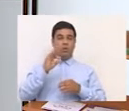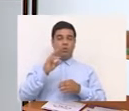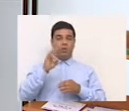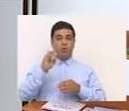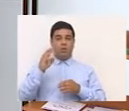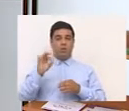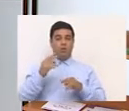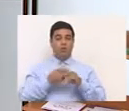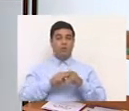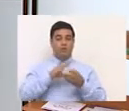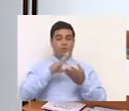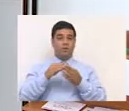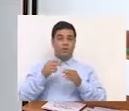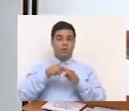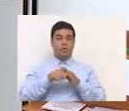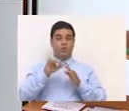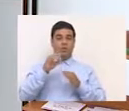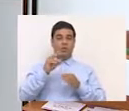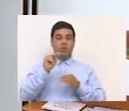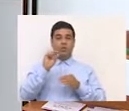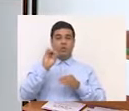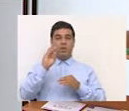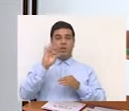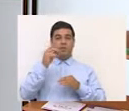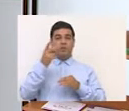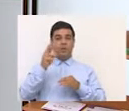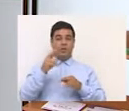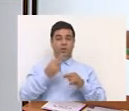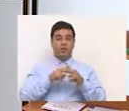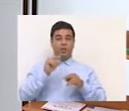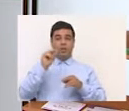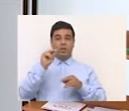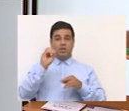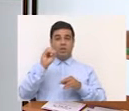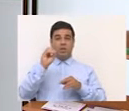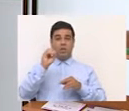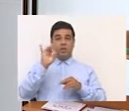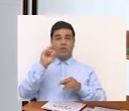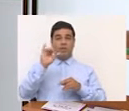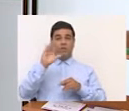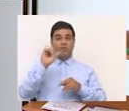то обычно указывается на чередование явлений. От слова чередовать.